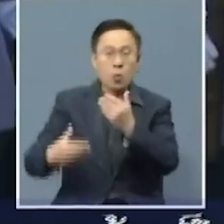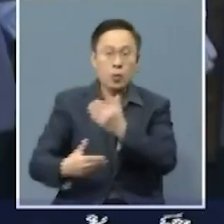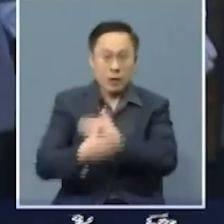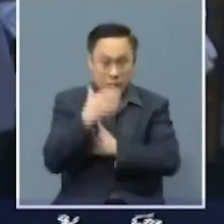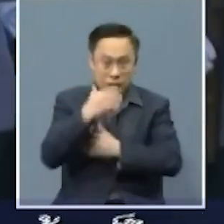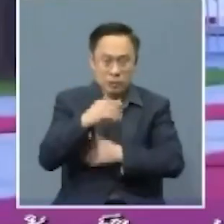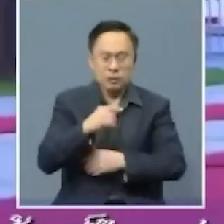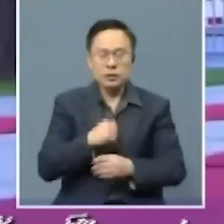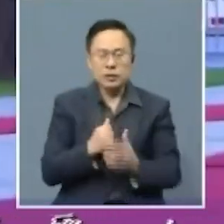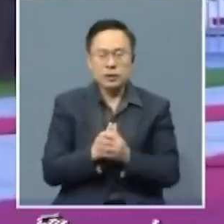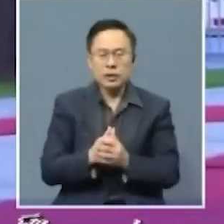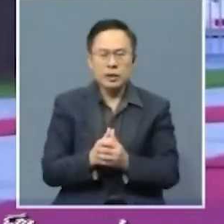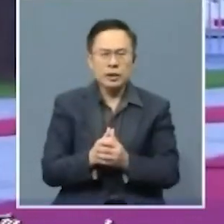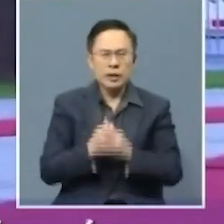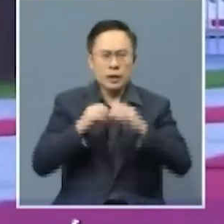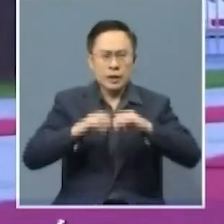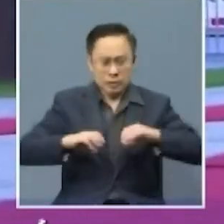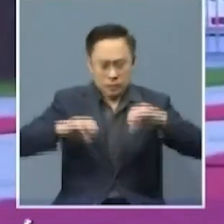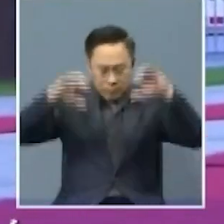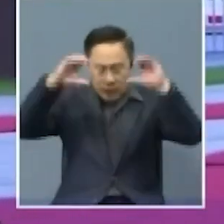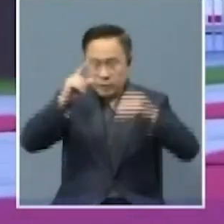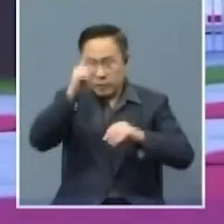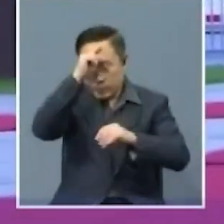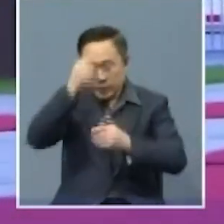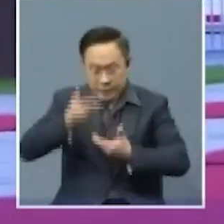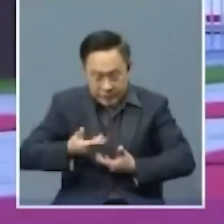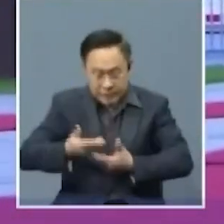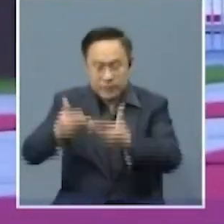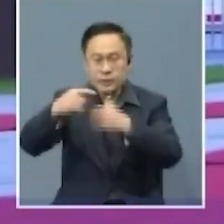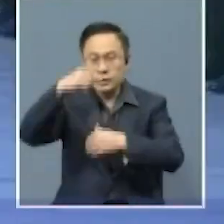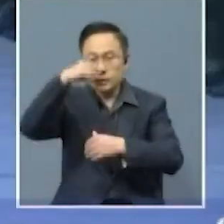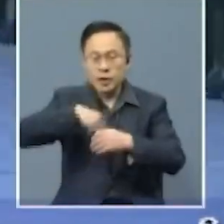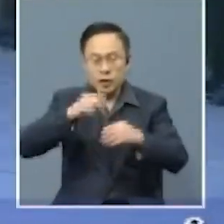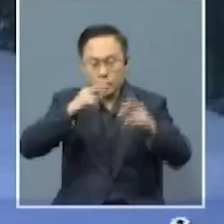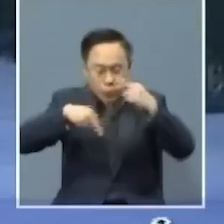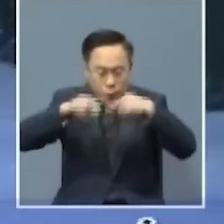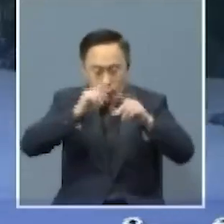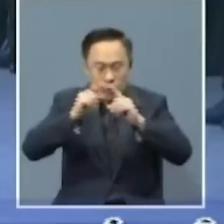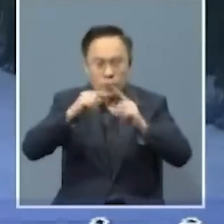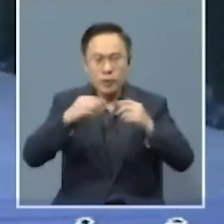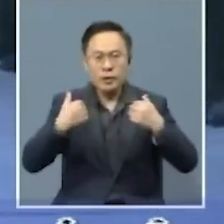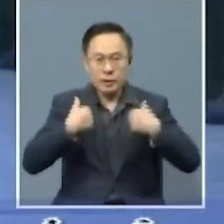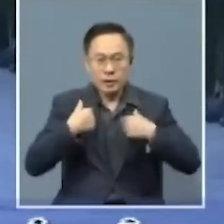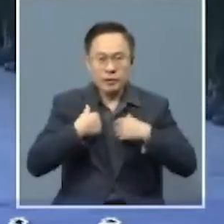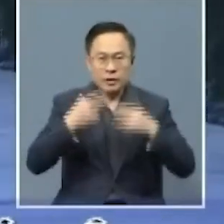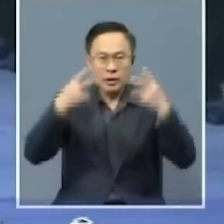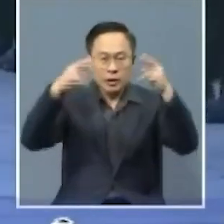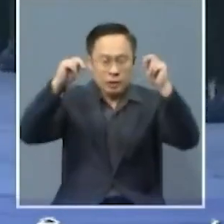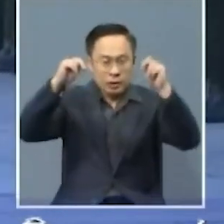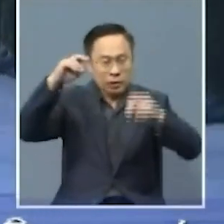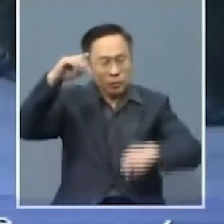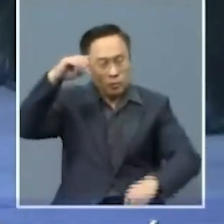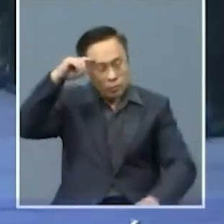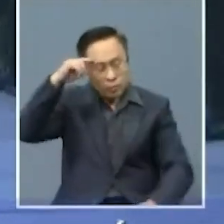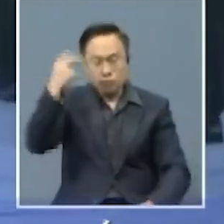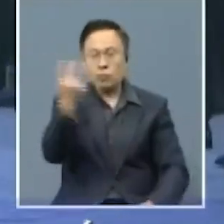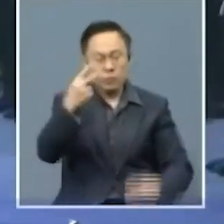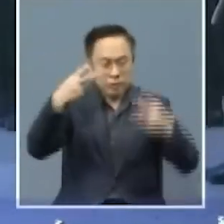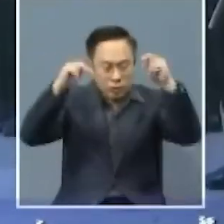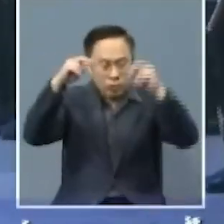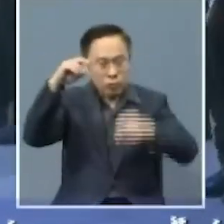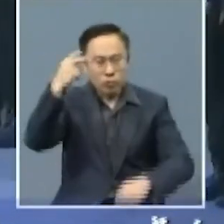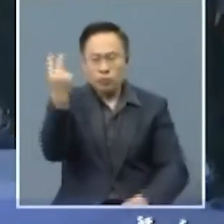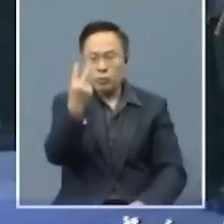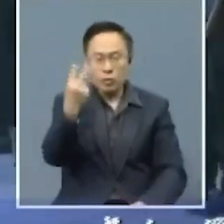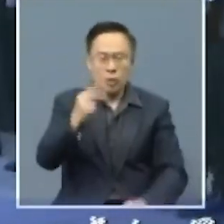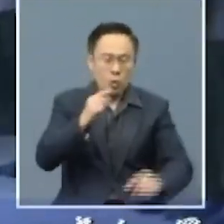างการในฐานะแขกของรัฐบาลโดยนายกรัฐมนตรีทั้งสองร่วมตรวจแถวทหารกองเกียรติยศเต็มรูปแบบ